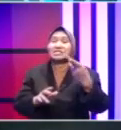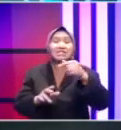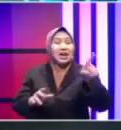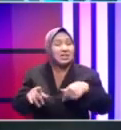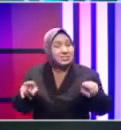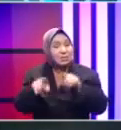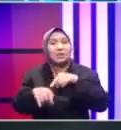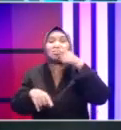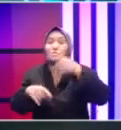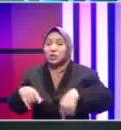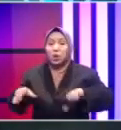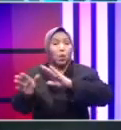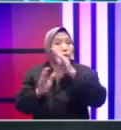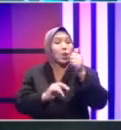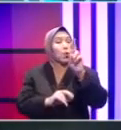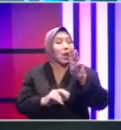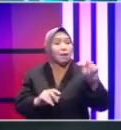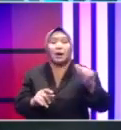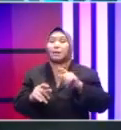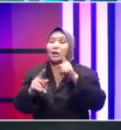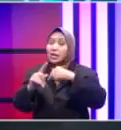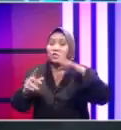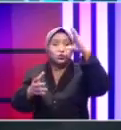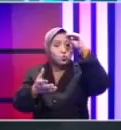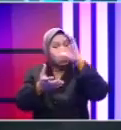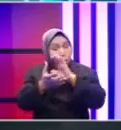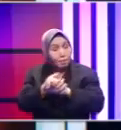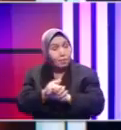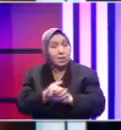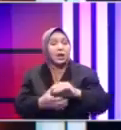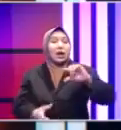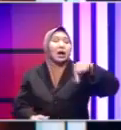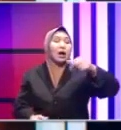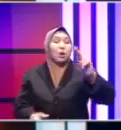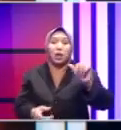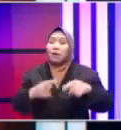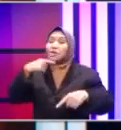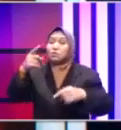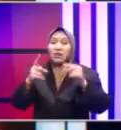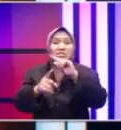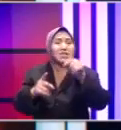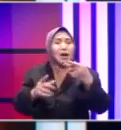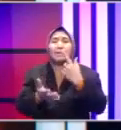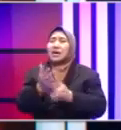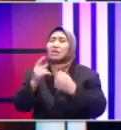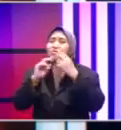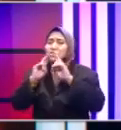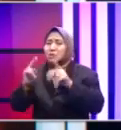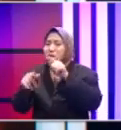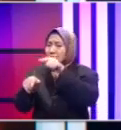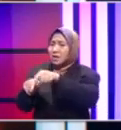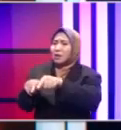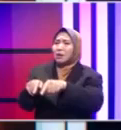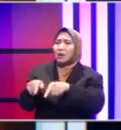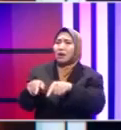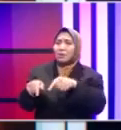seperti Mania disebutkan oleh para ulama ketika mana suami khaulah itu dia mengucapkan zihar apa yang diucapkan di kategori